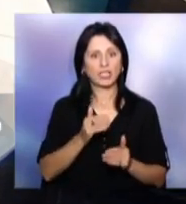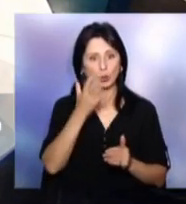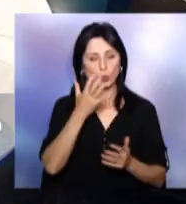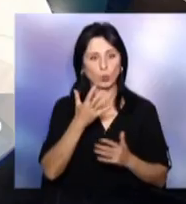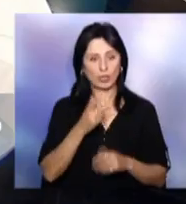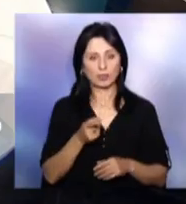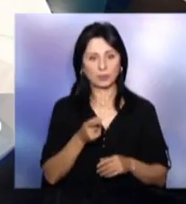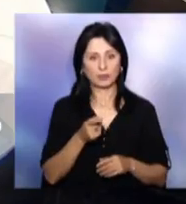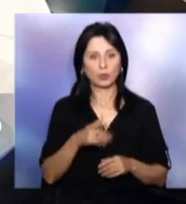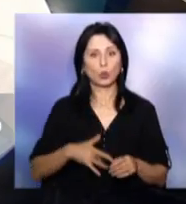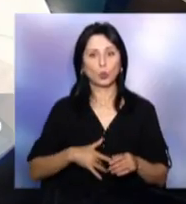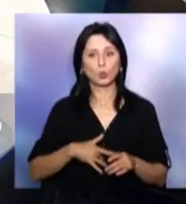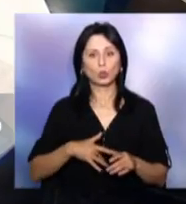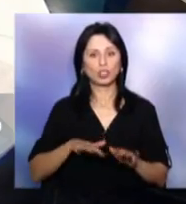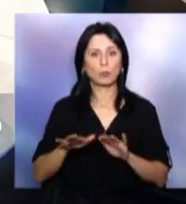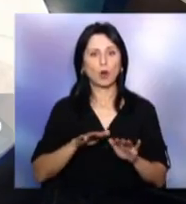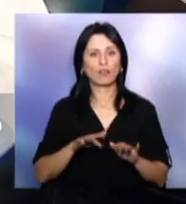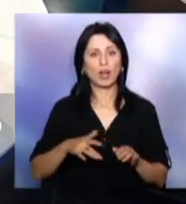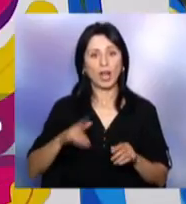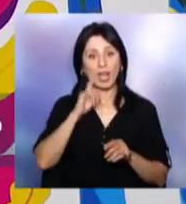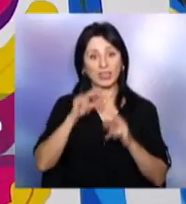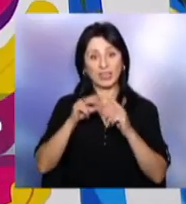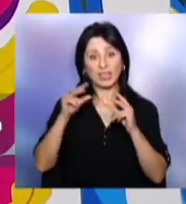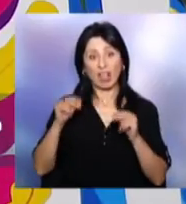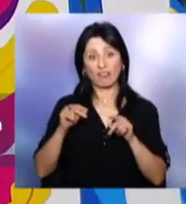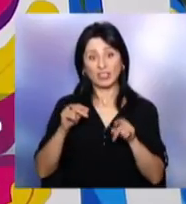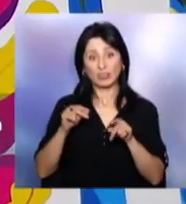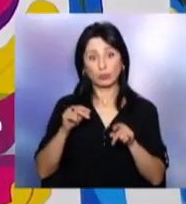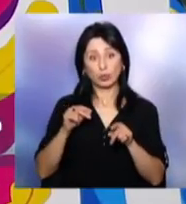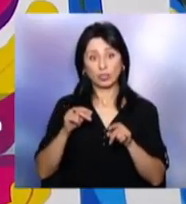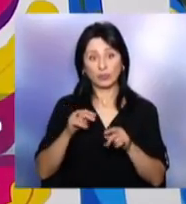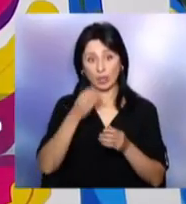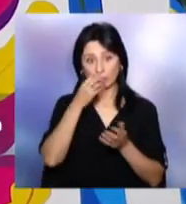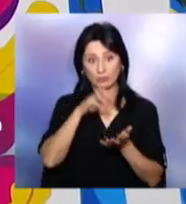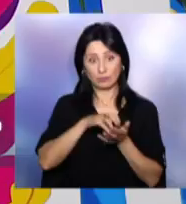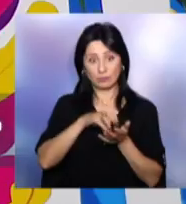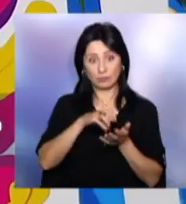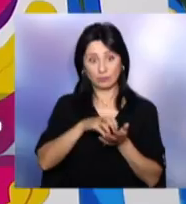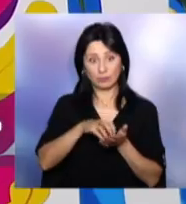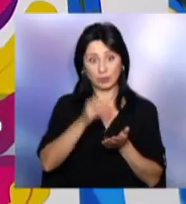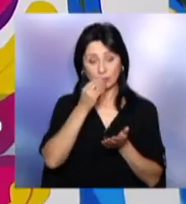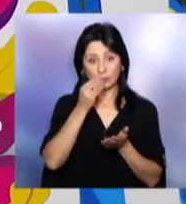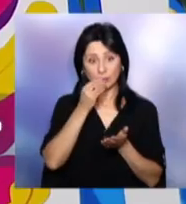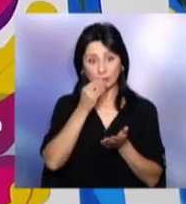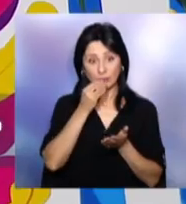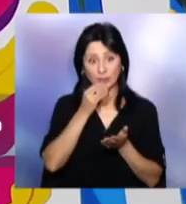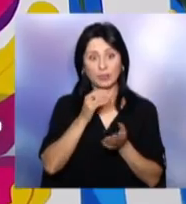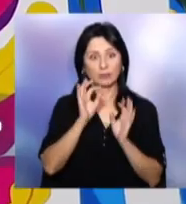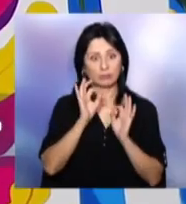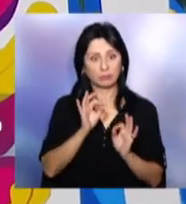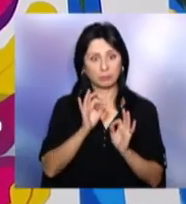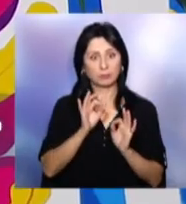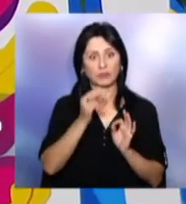სურათი კუჭის მოქმედების მხრივ. ნაღვლის ბუშტის შემთხვევაში თუ ჩვენ ცდილობთ ულუფებად, დამზოგველად, თერმულად,